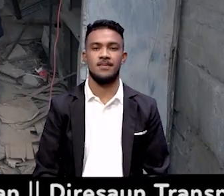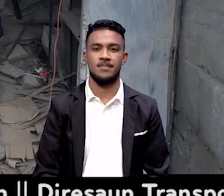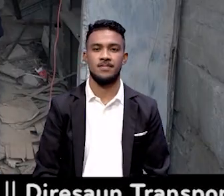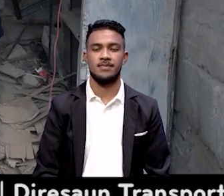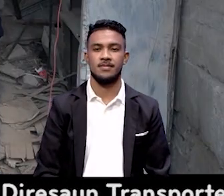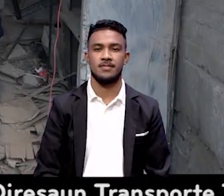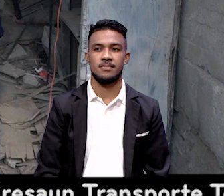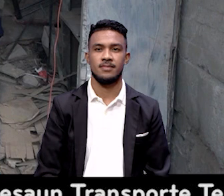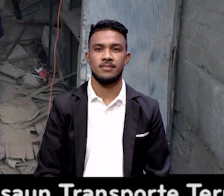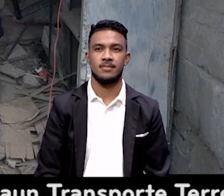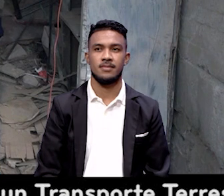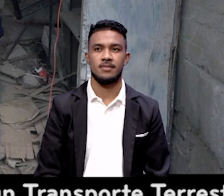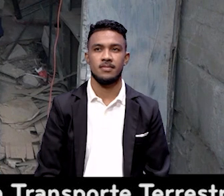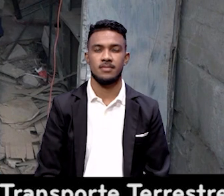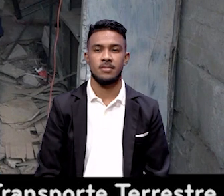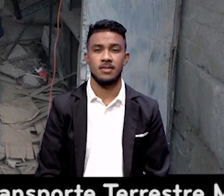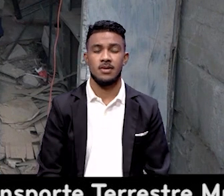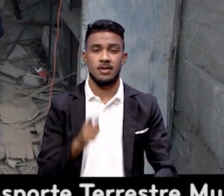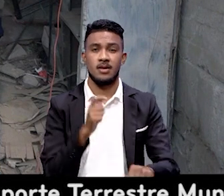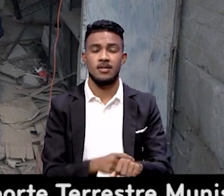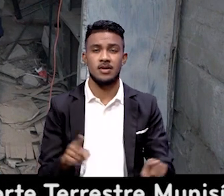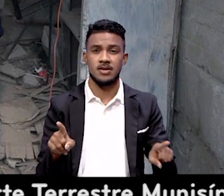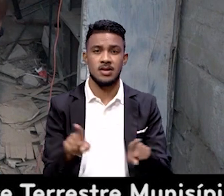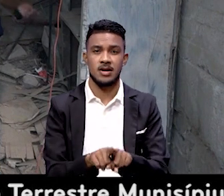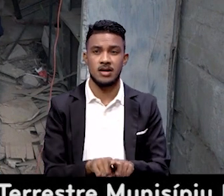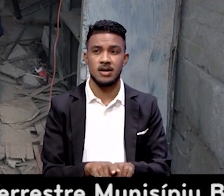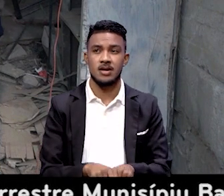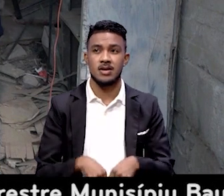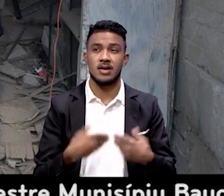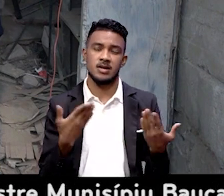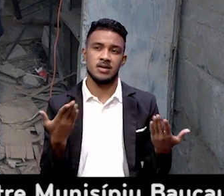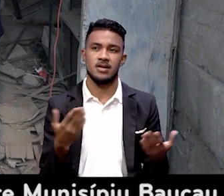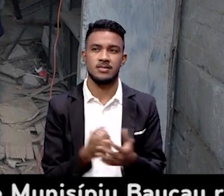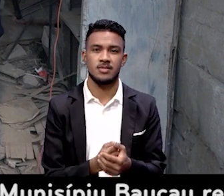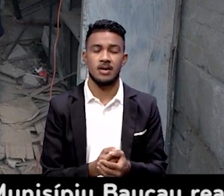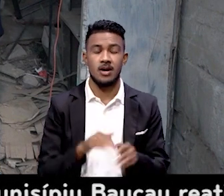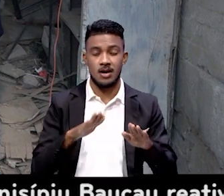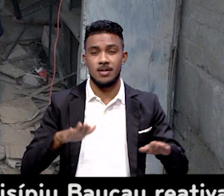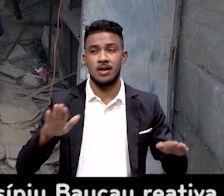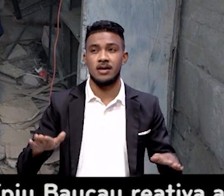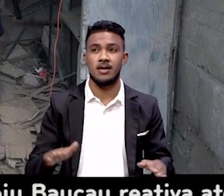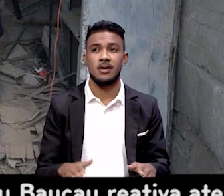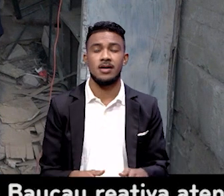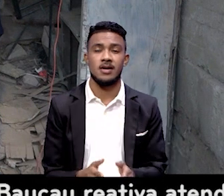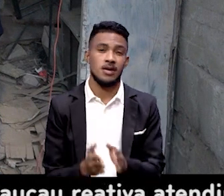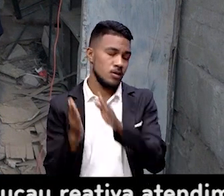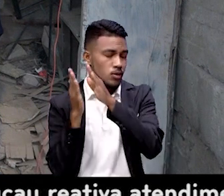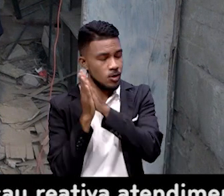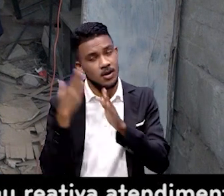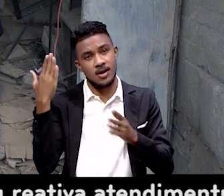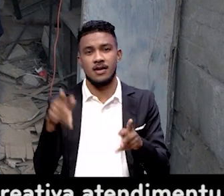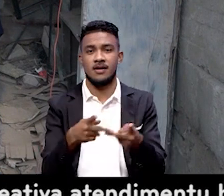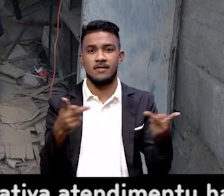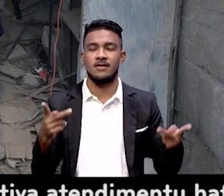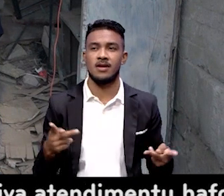Nos. Momento na Angelino ina bela. Angelino to ba hela ya Fatin wane. Raita ka tun mai makalo ka da